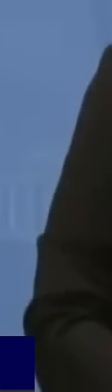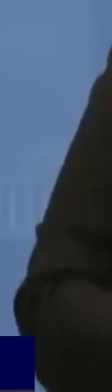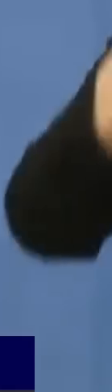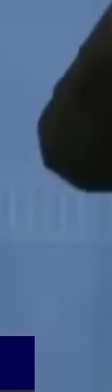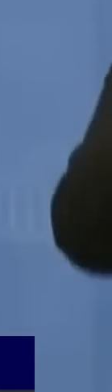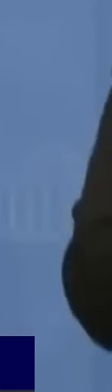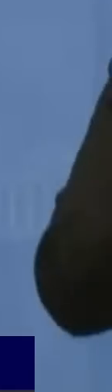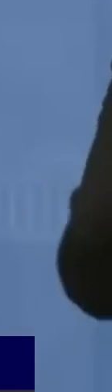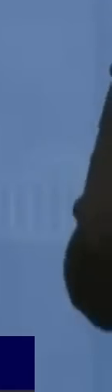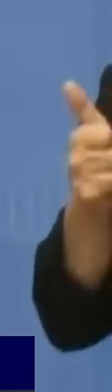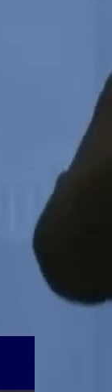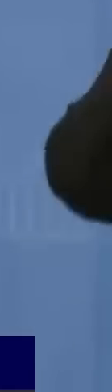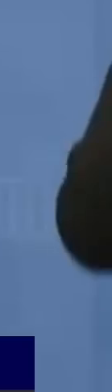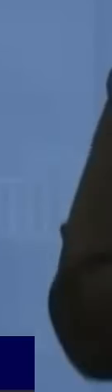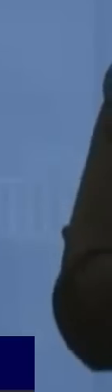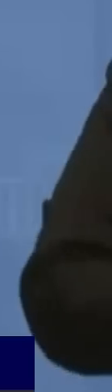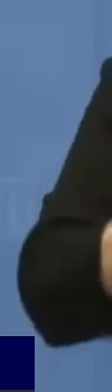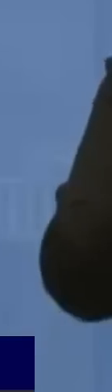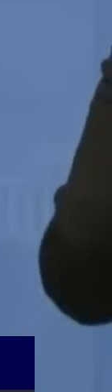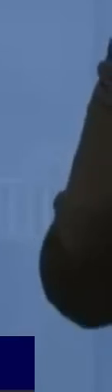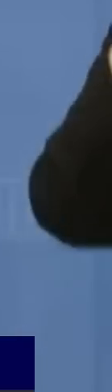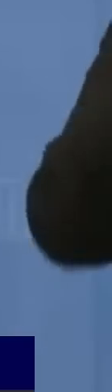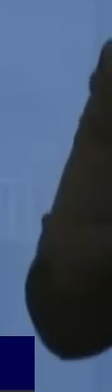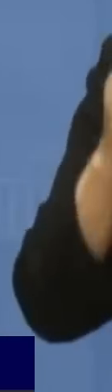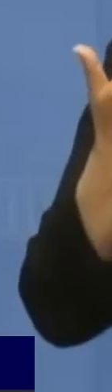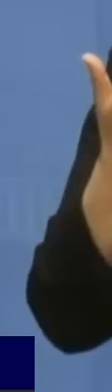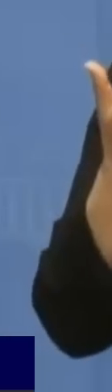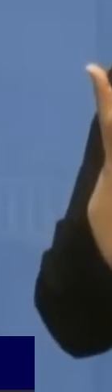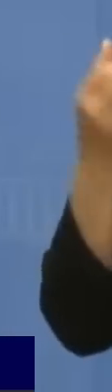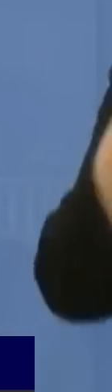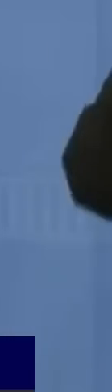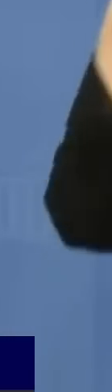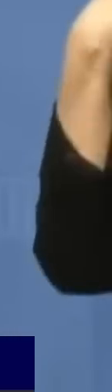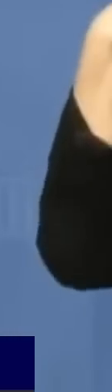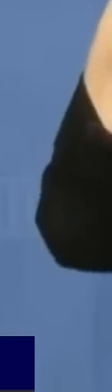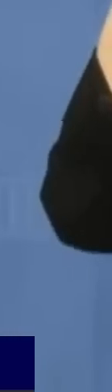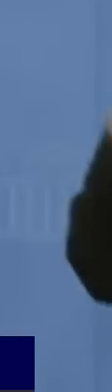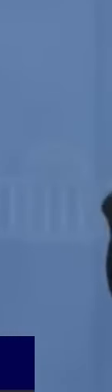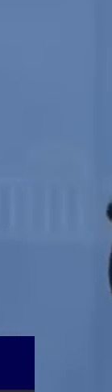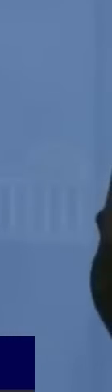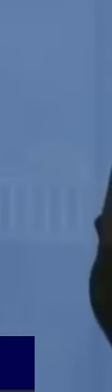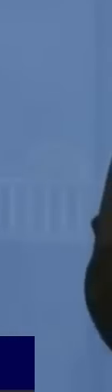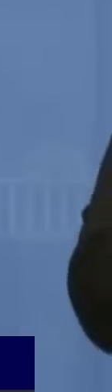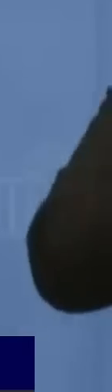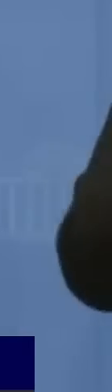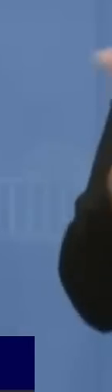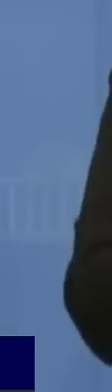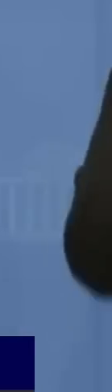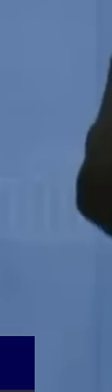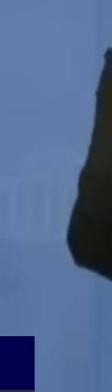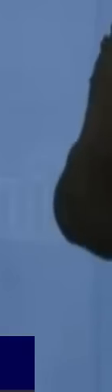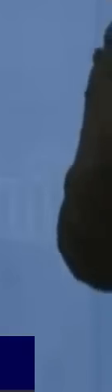가는데 정부 여당은 국민에게 부담을 전가할 생각에 골무라고 있으니 기가 막힙니다